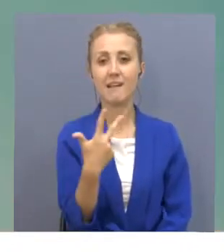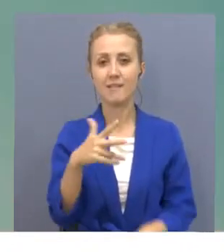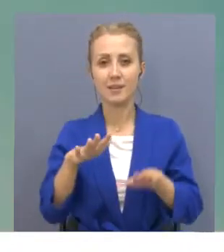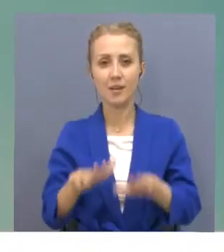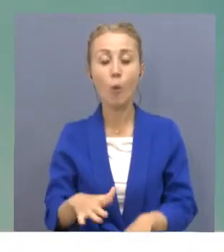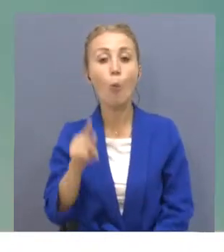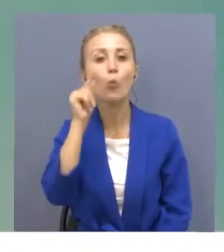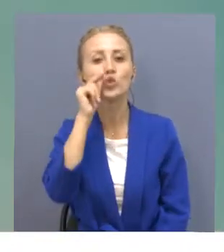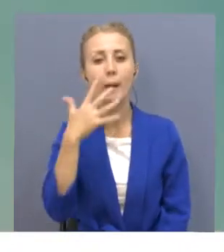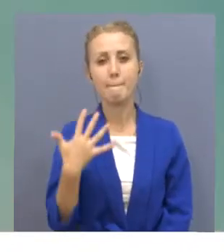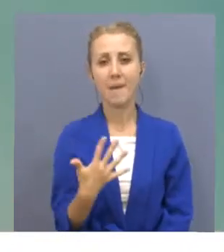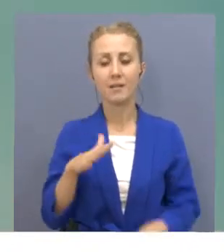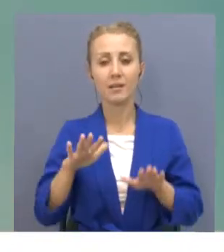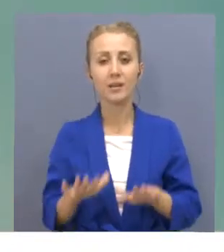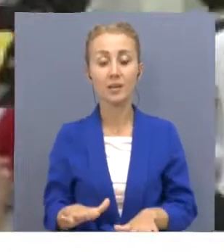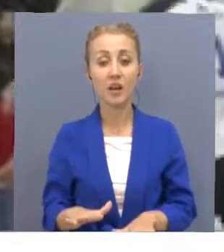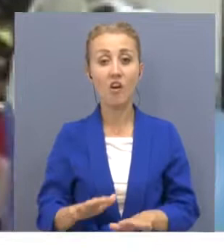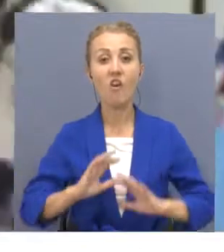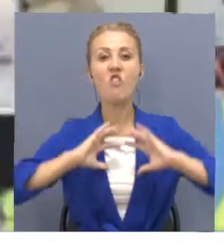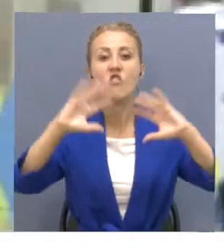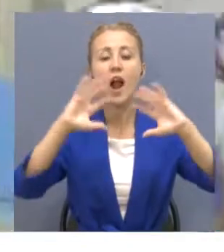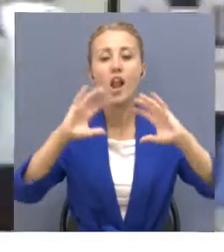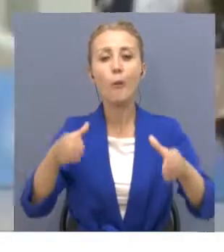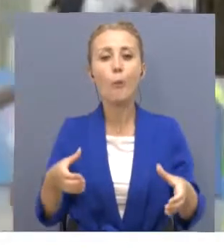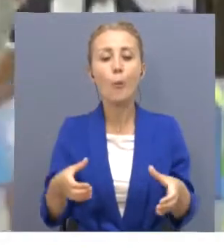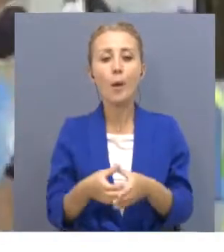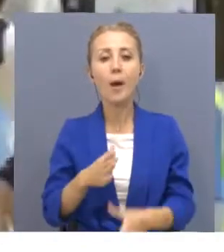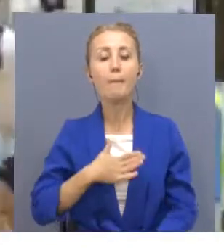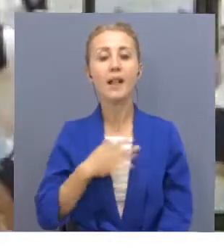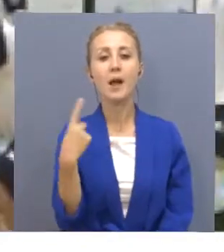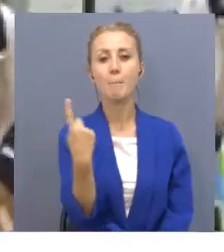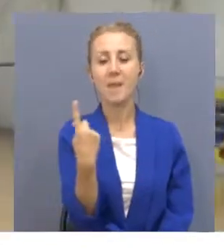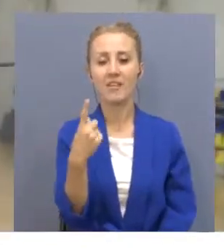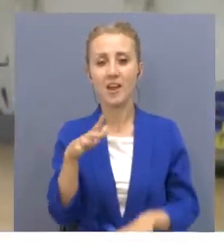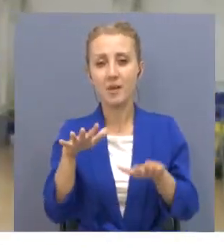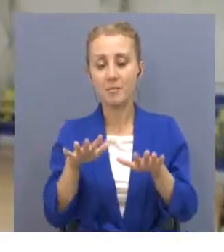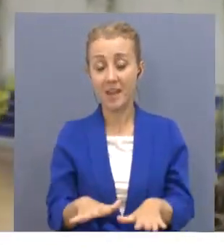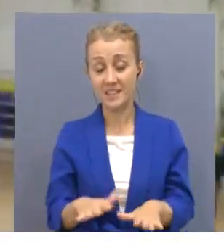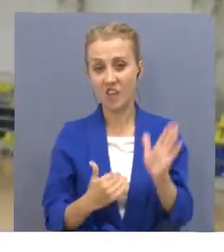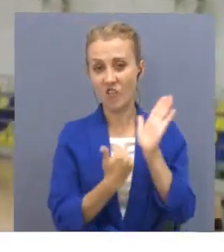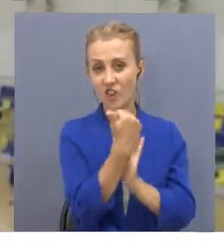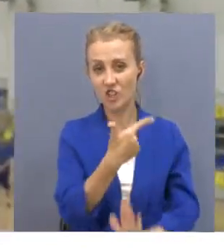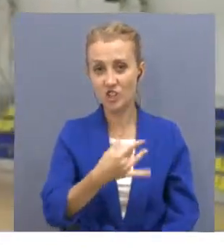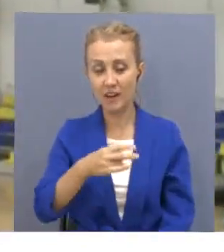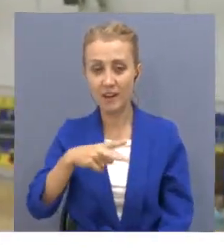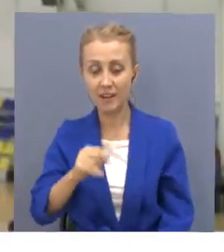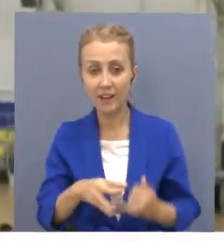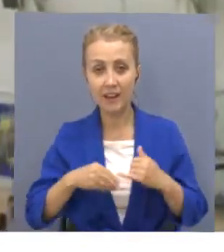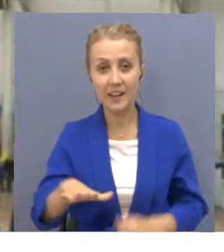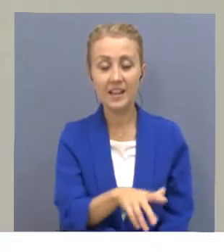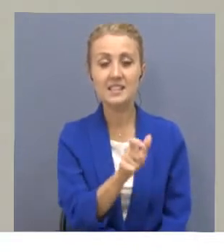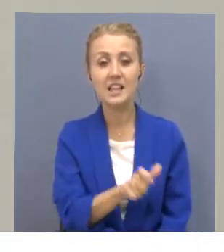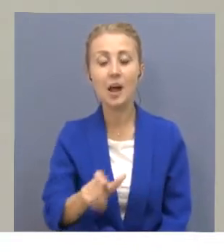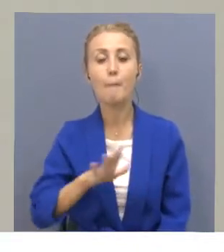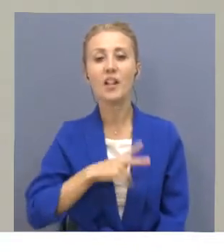а мужская – пятое. Волейбольная команда «Ошкон» заняла первое место в высшей лиге. В целом земляки завоевали около 200 медалей